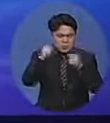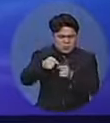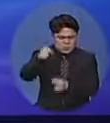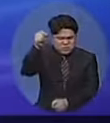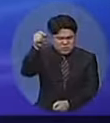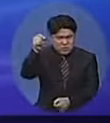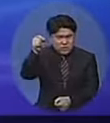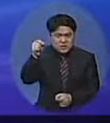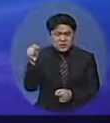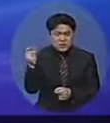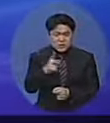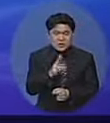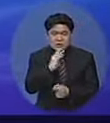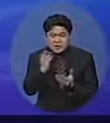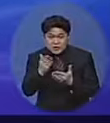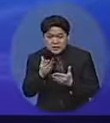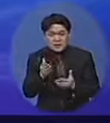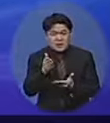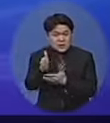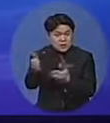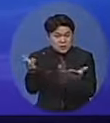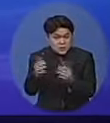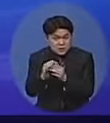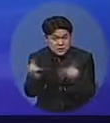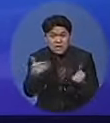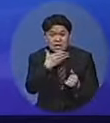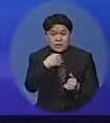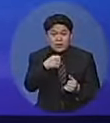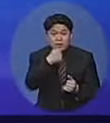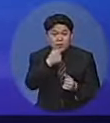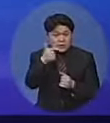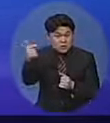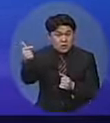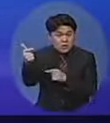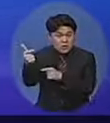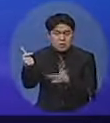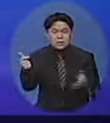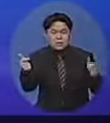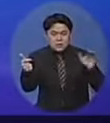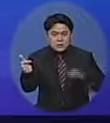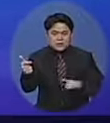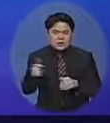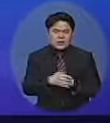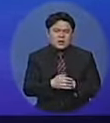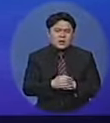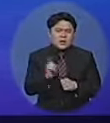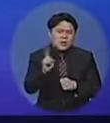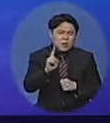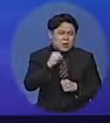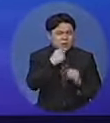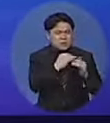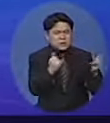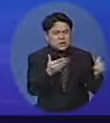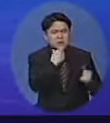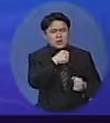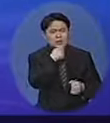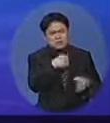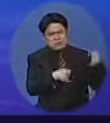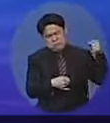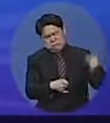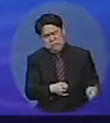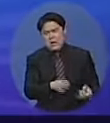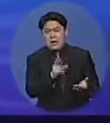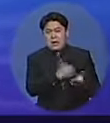높을수록, 정규직과 전문직일수록 행복도가 높게 나타난 반면 취약계층의 행복도는 낮은 것으로